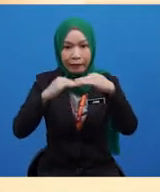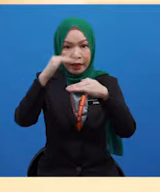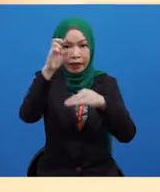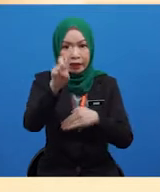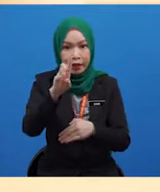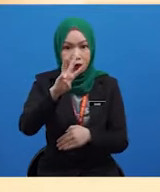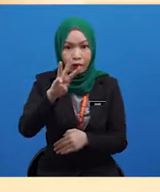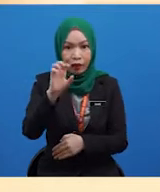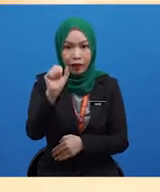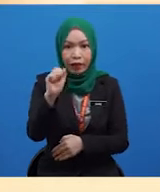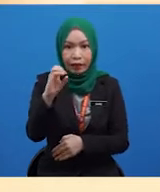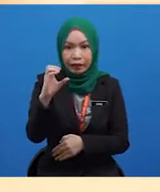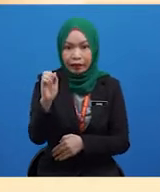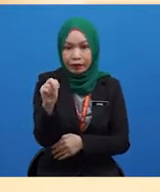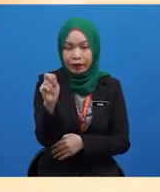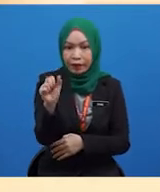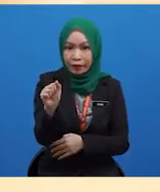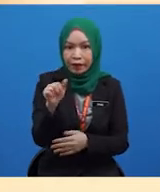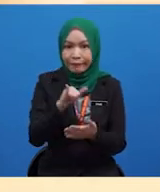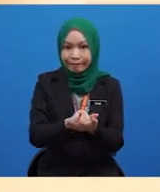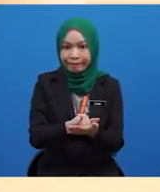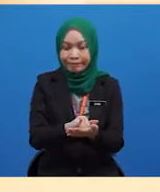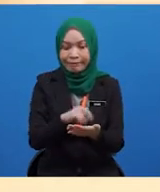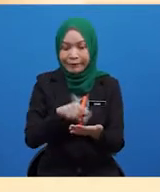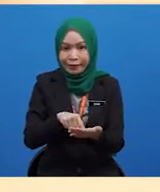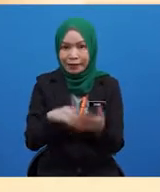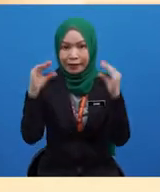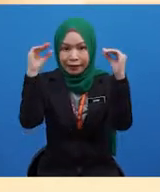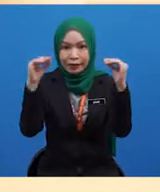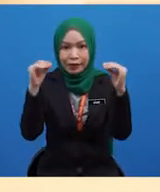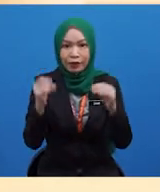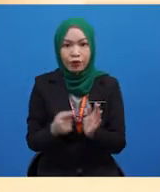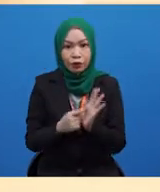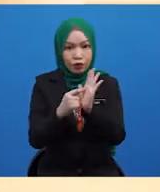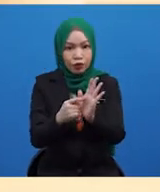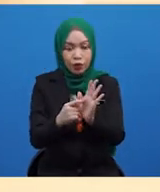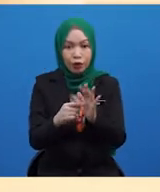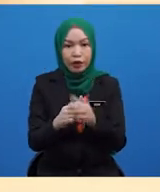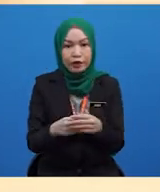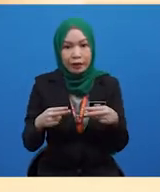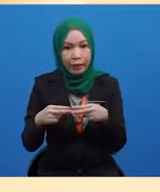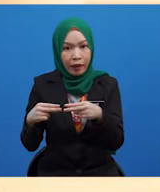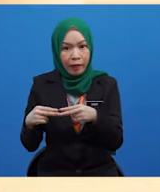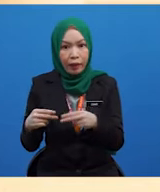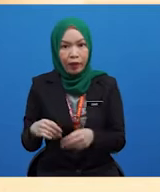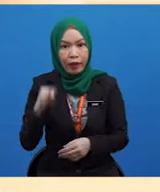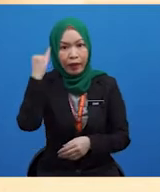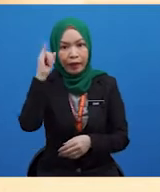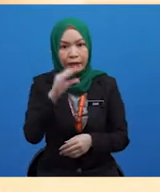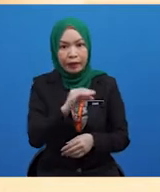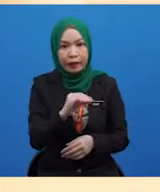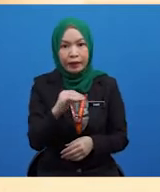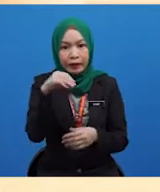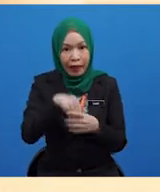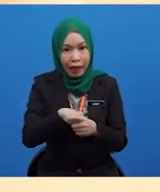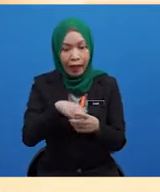itu. Di sini cikgu tunjukkan beberapa jenis kesinambungan idea dalam sesebuah wacana berserta